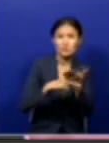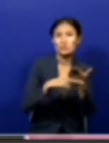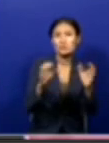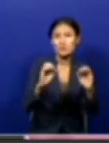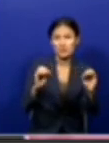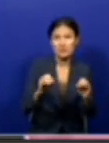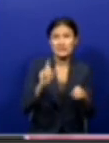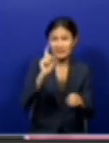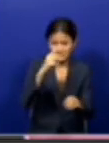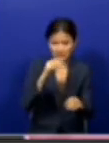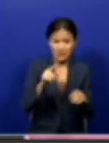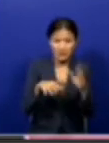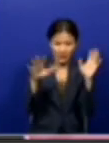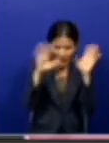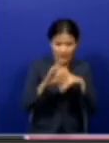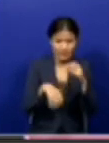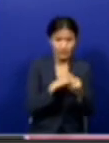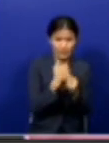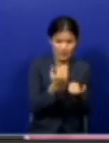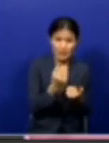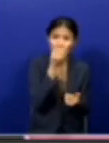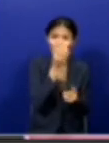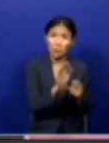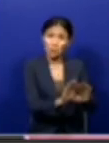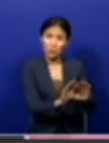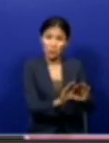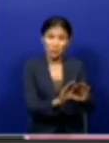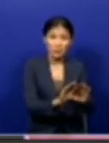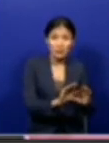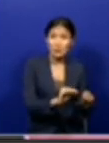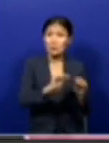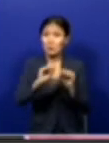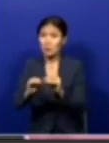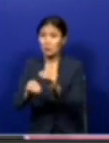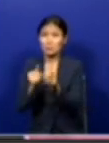งหลายอย่างครับก็ต้องขอขอบคุณครับครับท่านประธานครับ